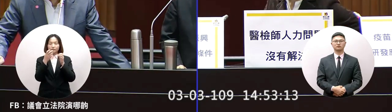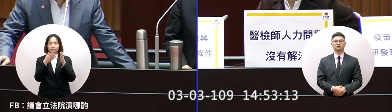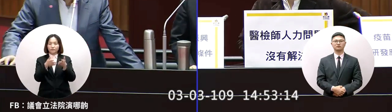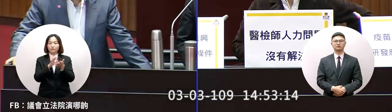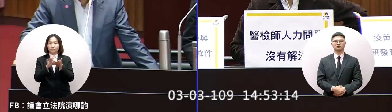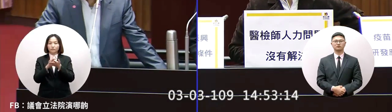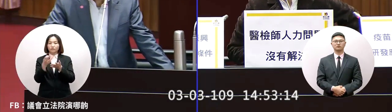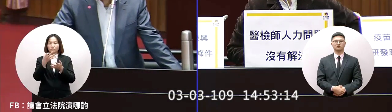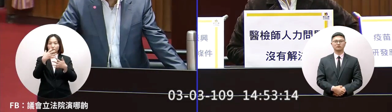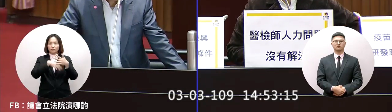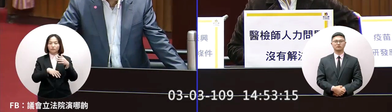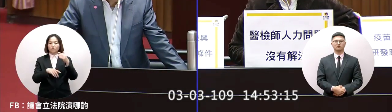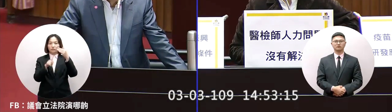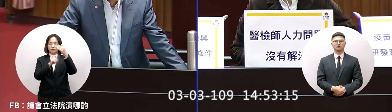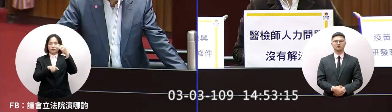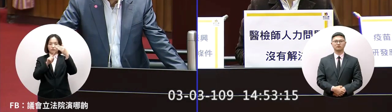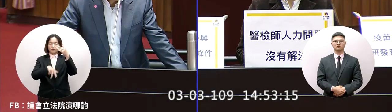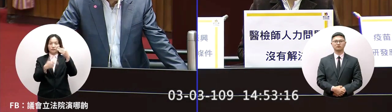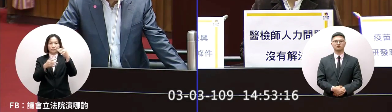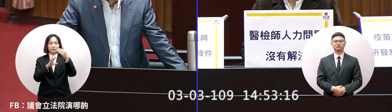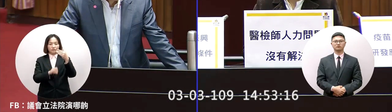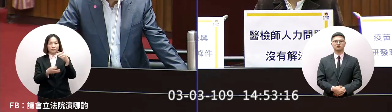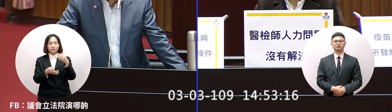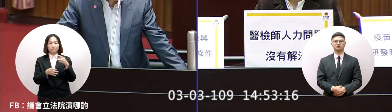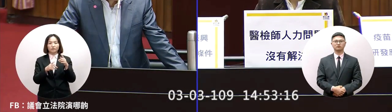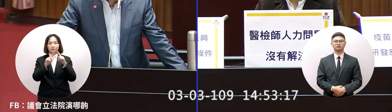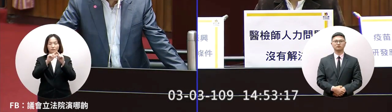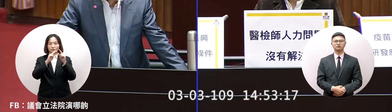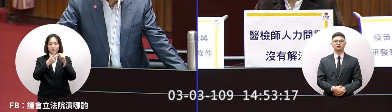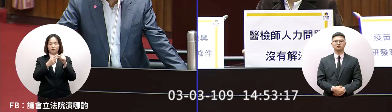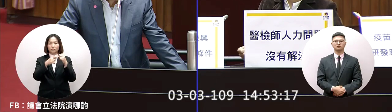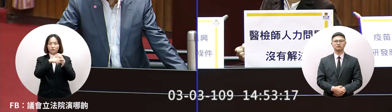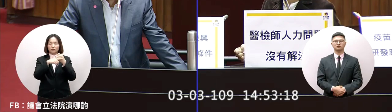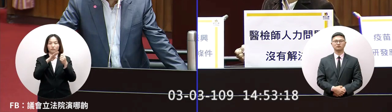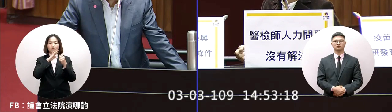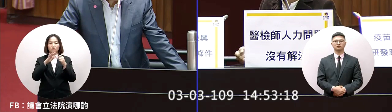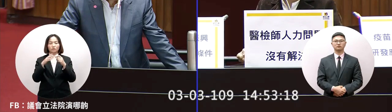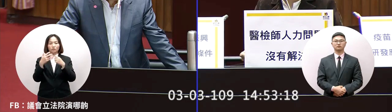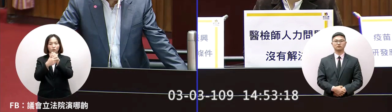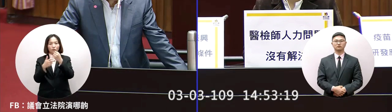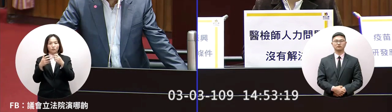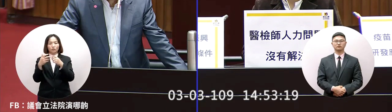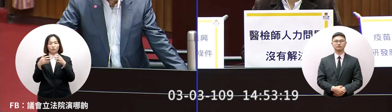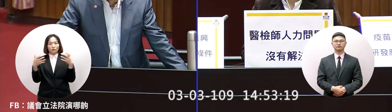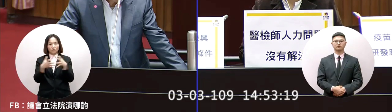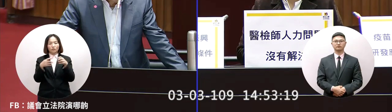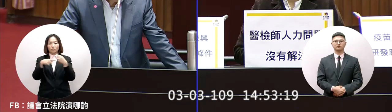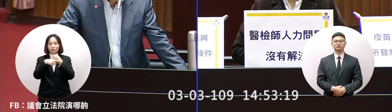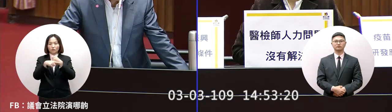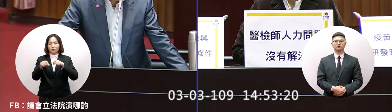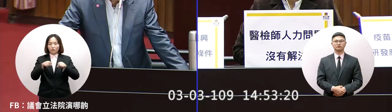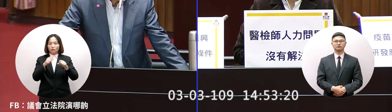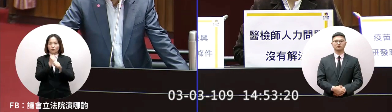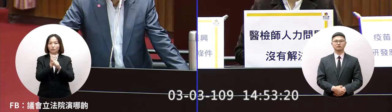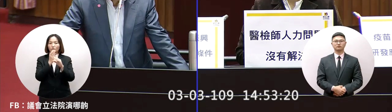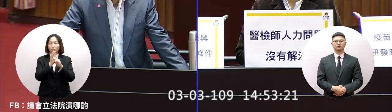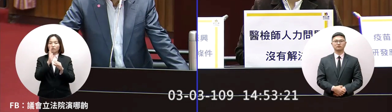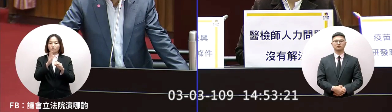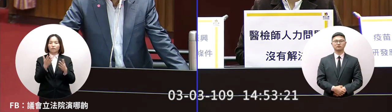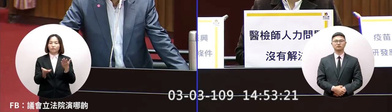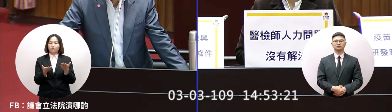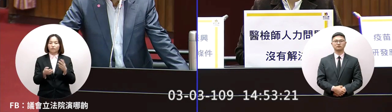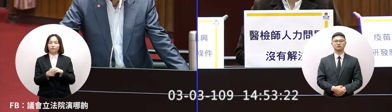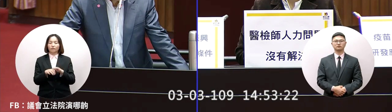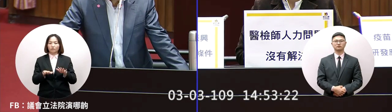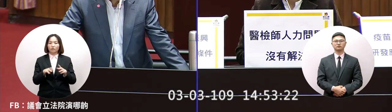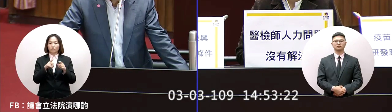关的费用是编的9700万，那跟中研院国卫院我们有相关的合作计划在进行。好，我们大概现